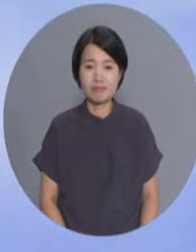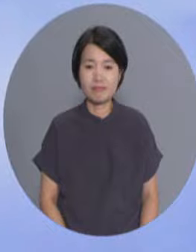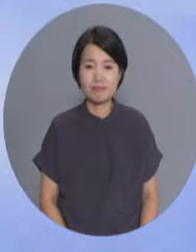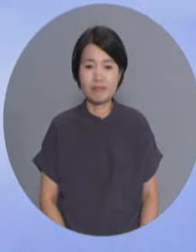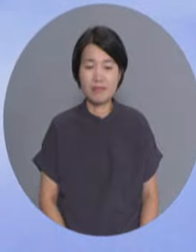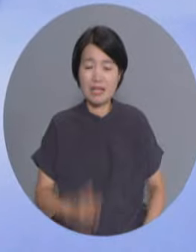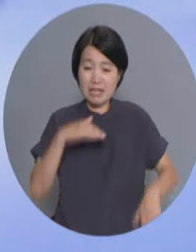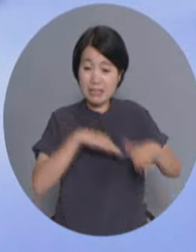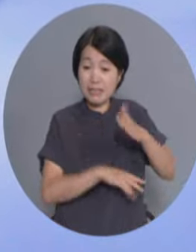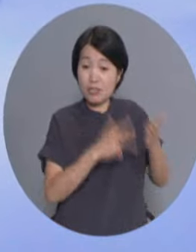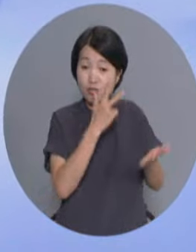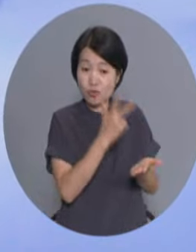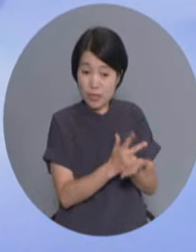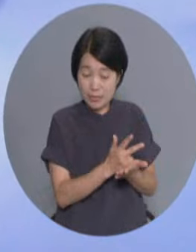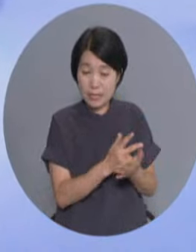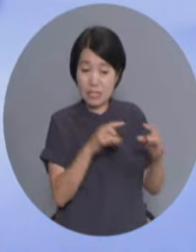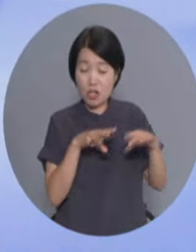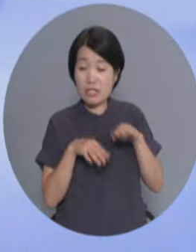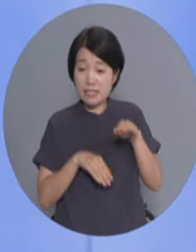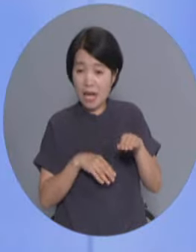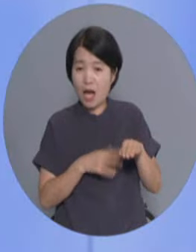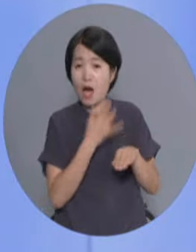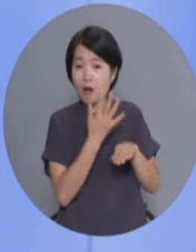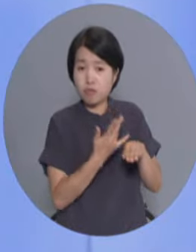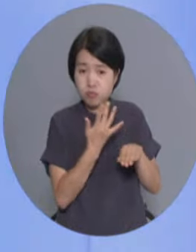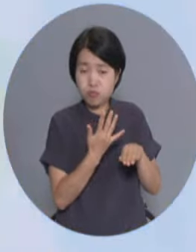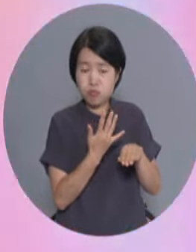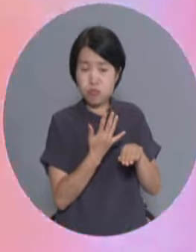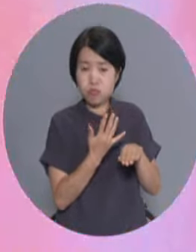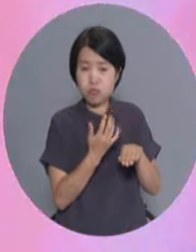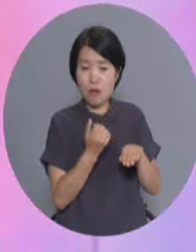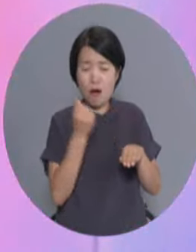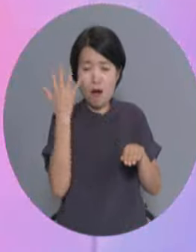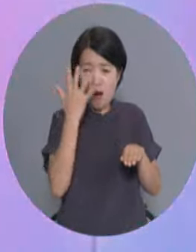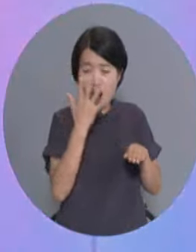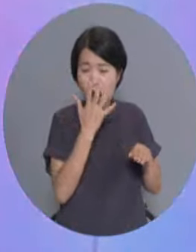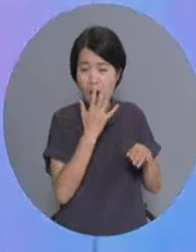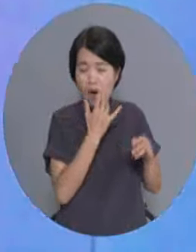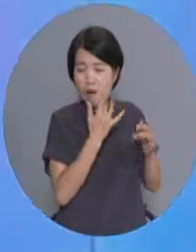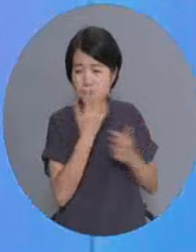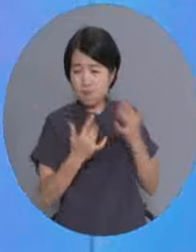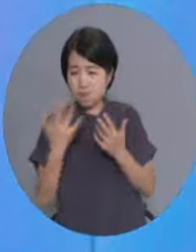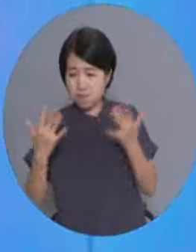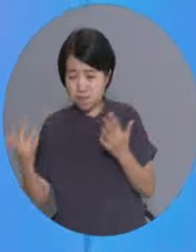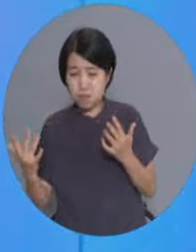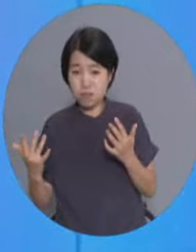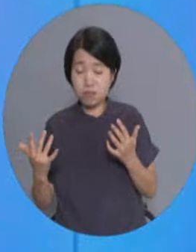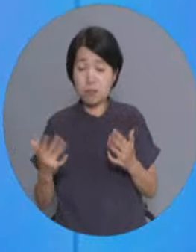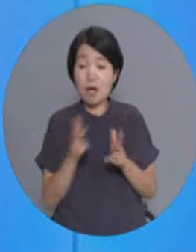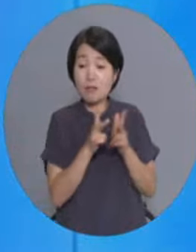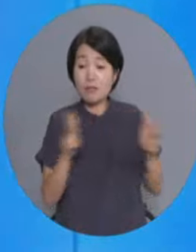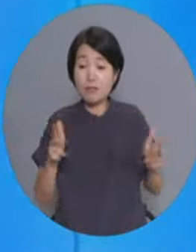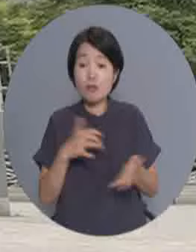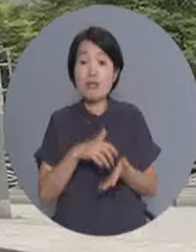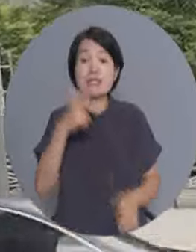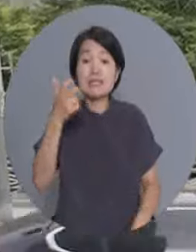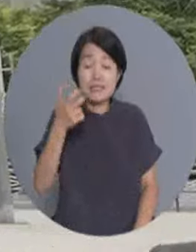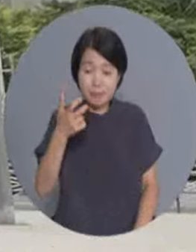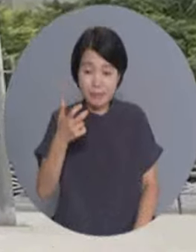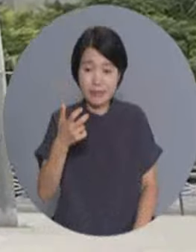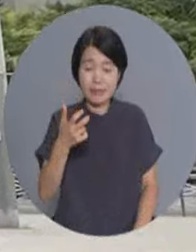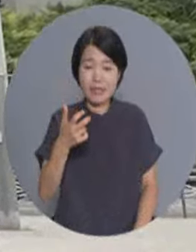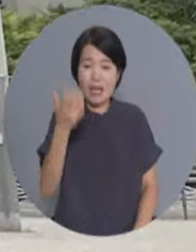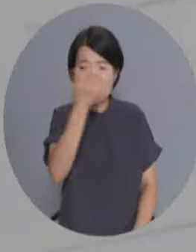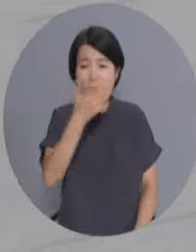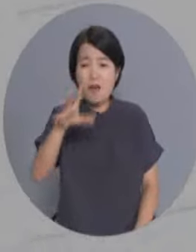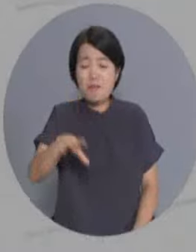지하 주차장에 세워진 전기차에서 일어난 불이 순식간에 사방으로 번집니다. 차량 70여 대가 타고 20여 명이